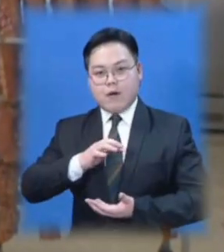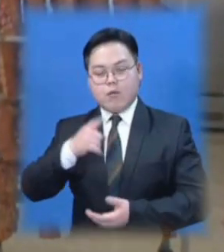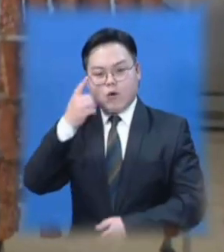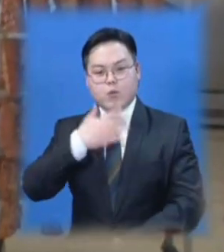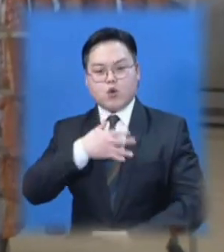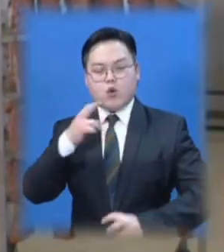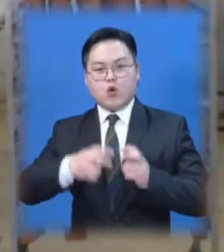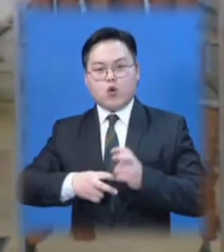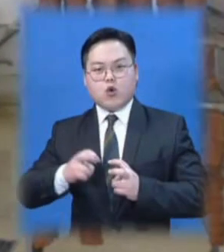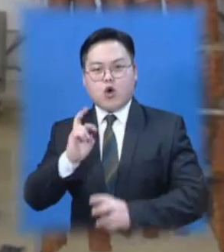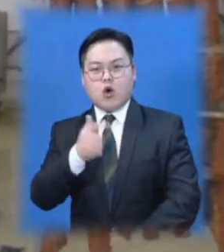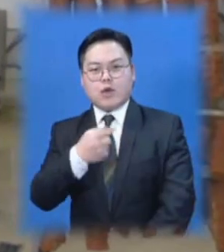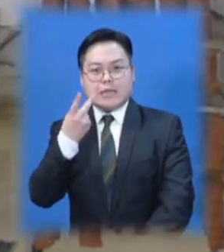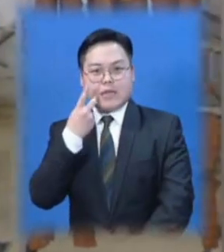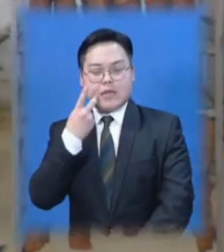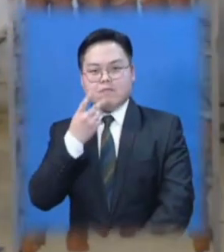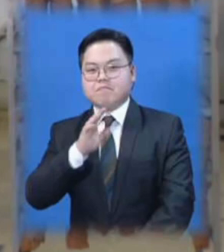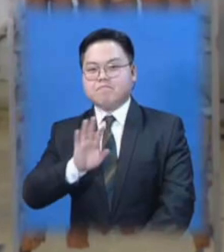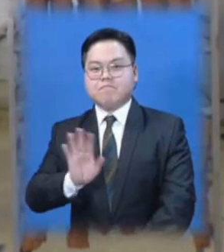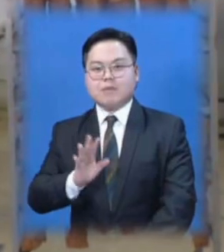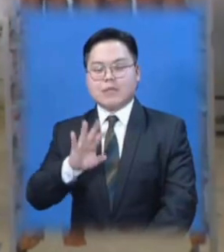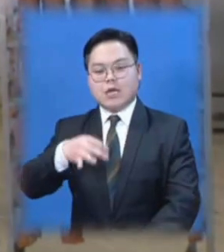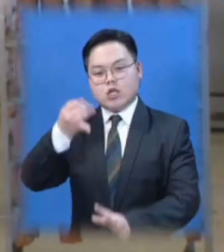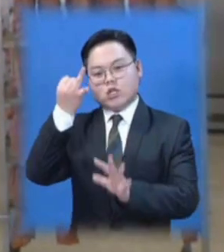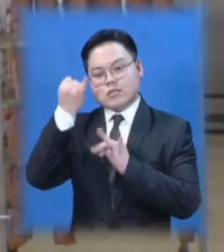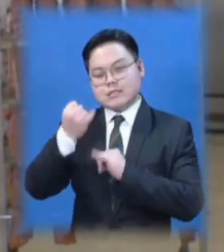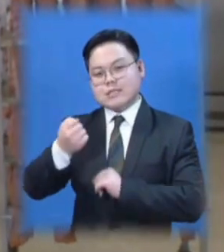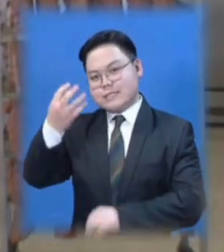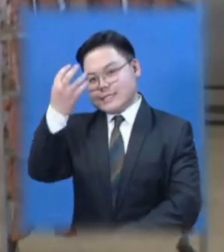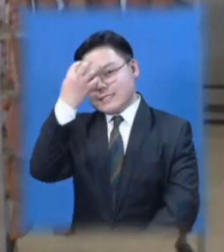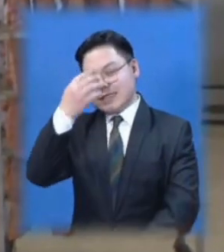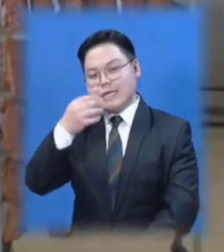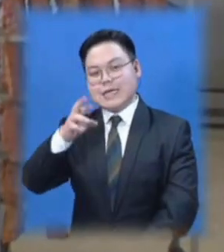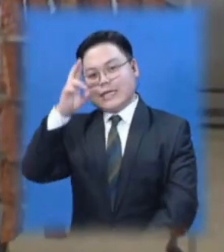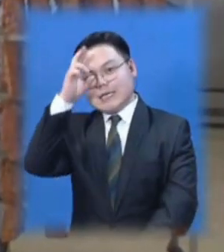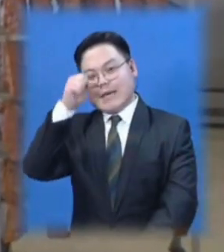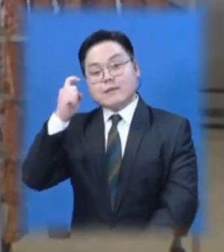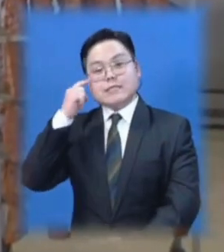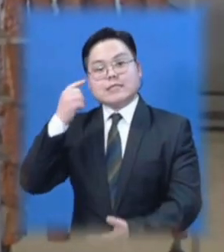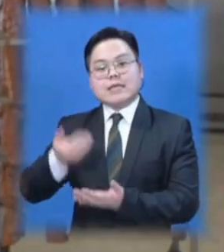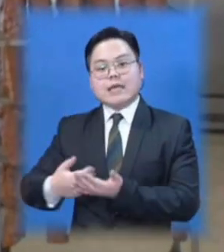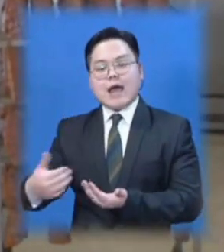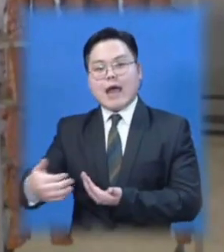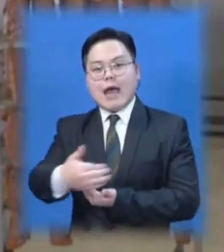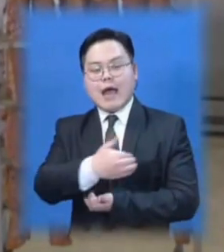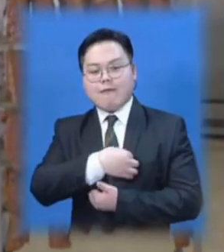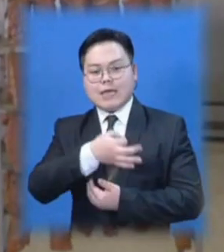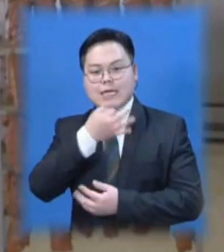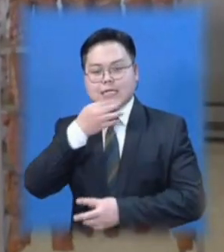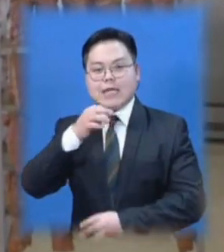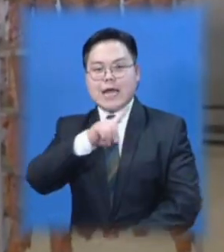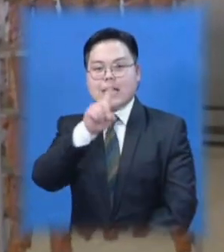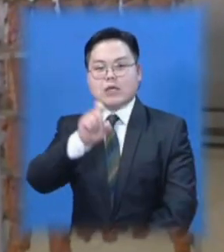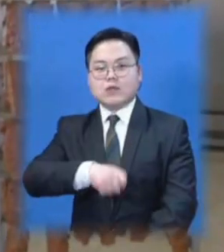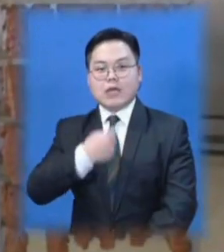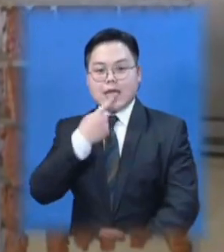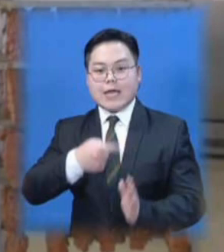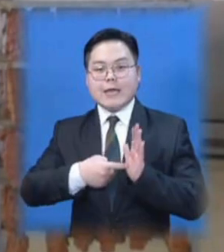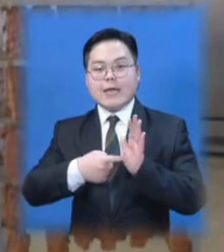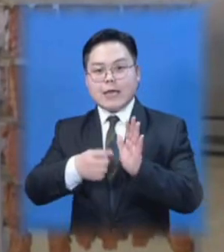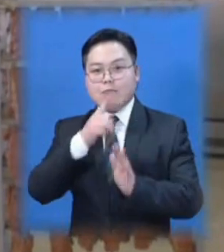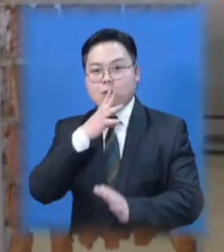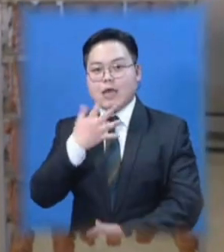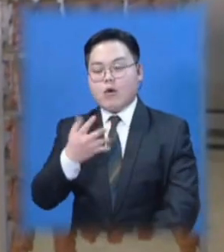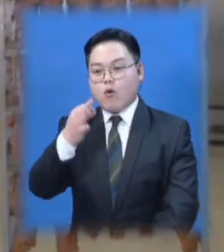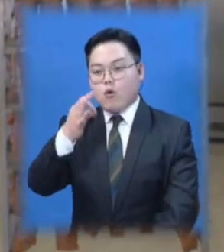одоо их тооногоос засгийн газраас ямта санд даваад одоо асуудал олгож байгаа энэ юу гээд 5% импортын